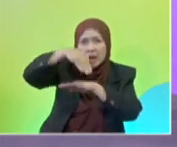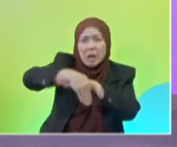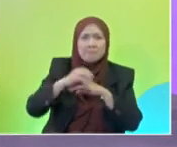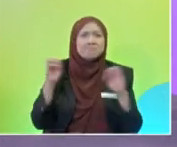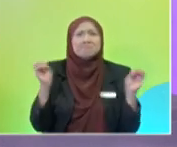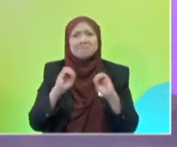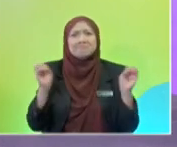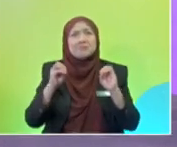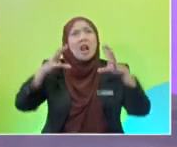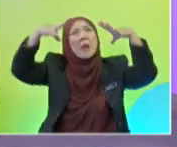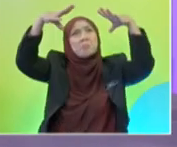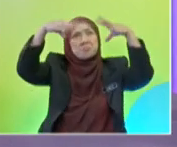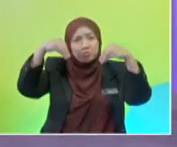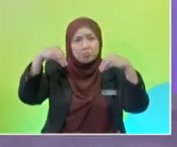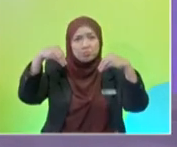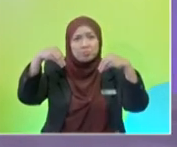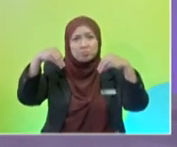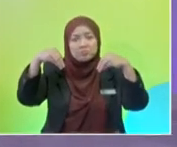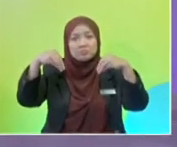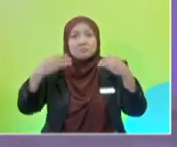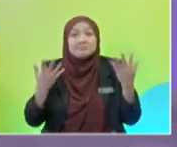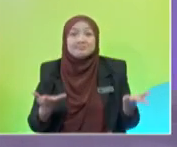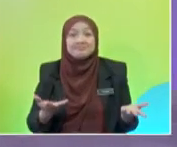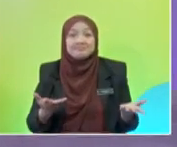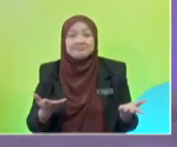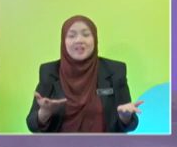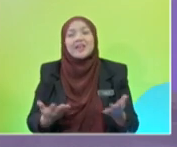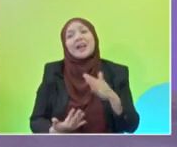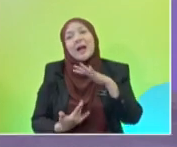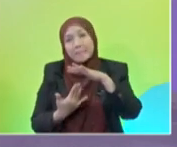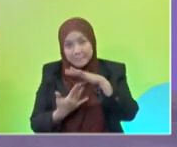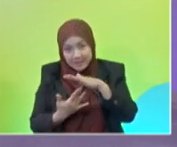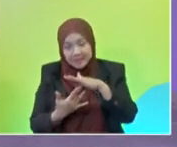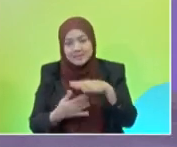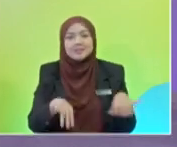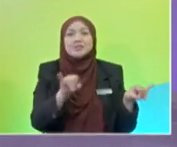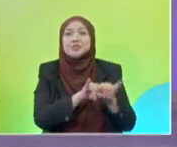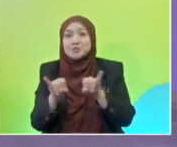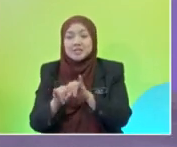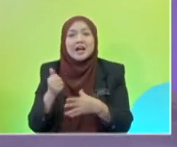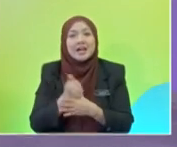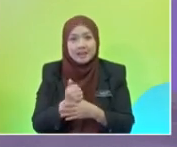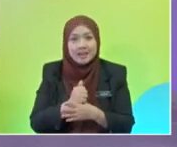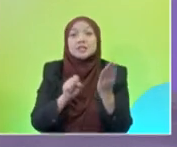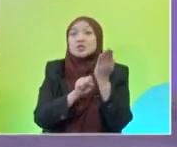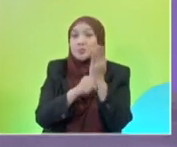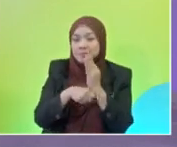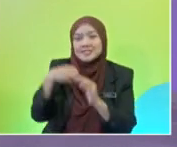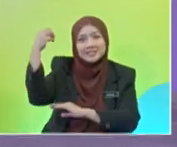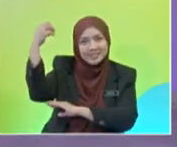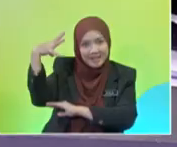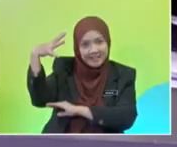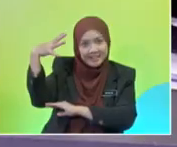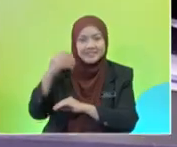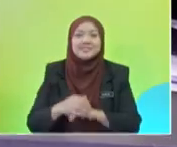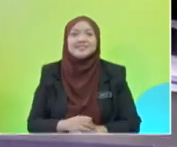lampu pun tak ada lagi tak ada jadi api juga boleh adalah di antara sumber cahaya bantu cegu untuk